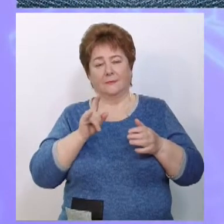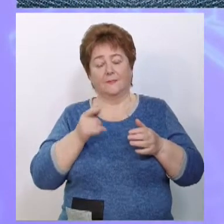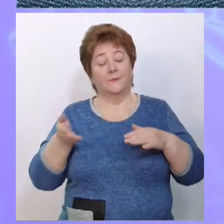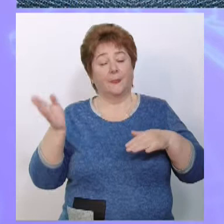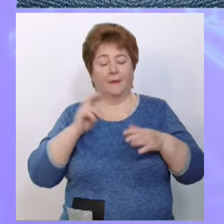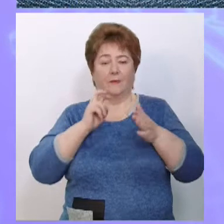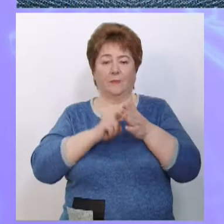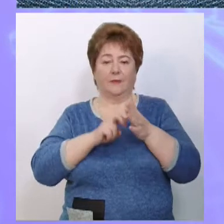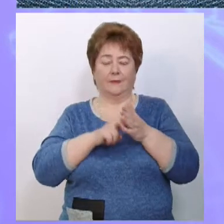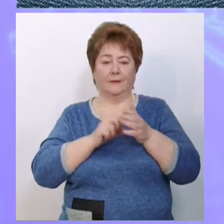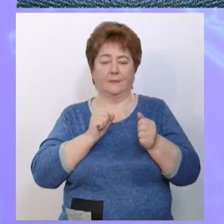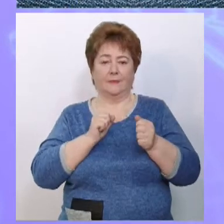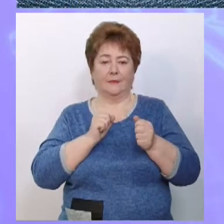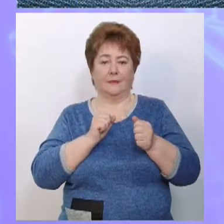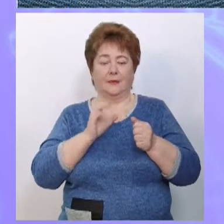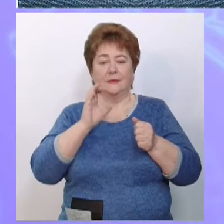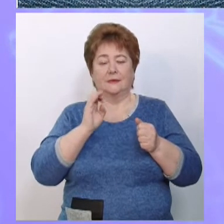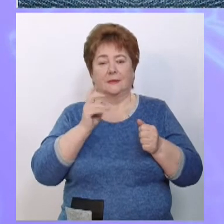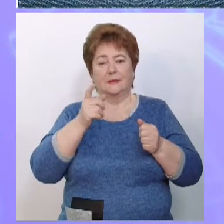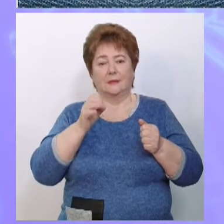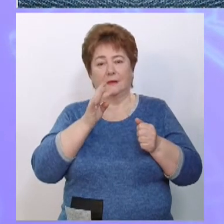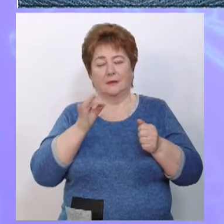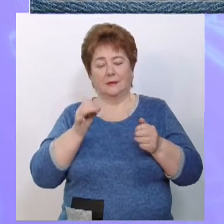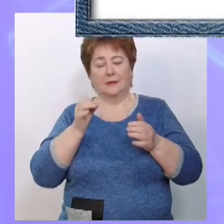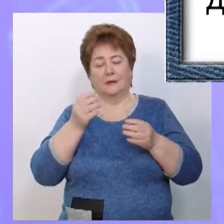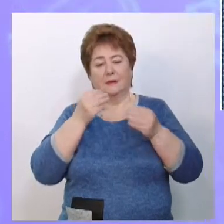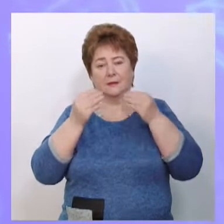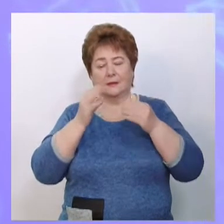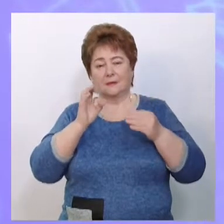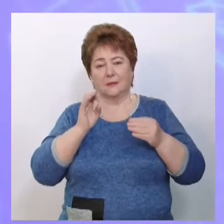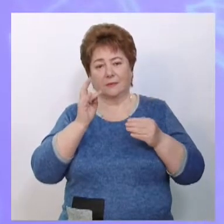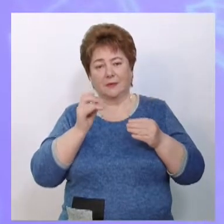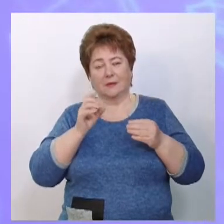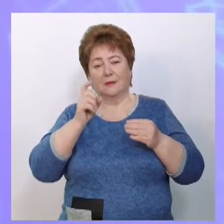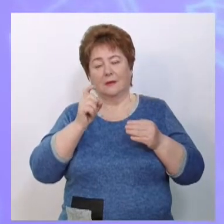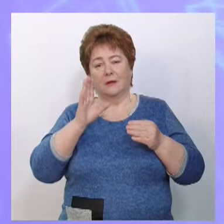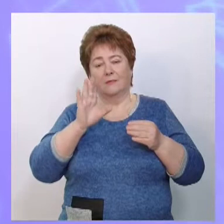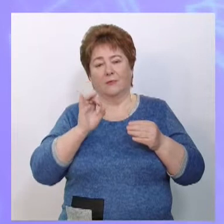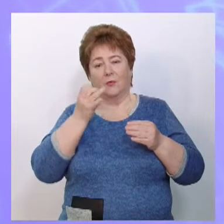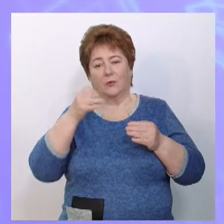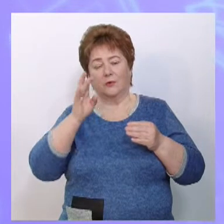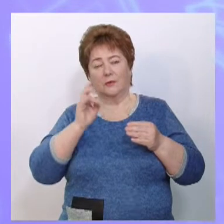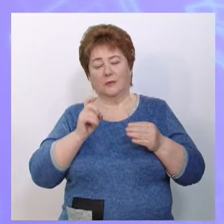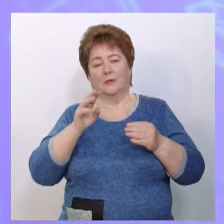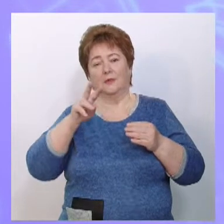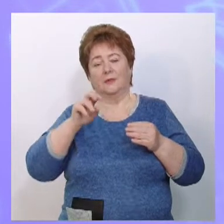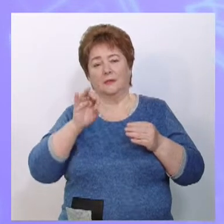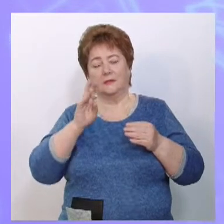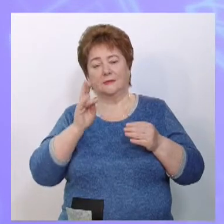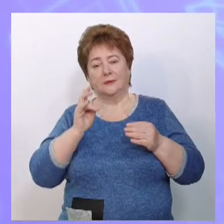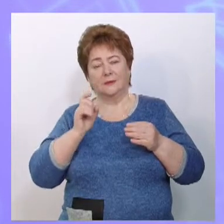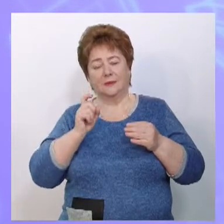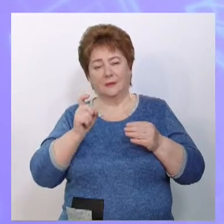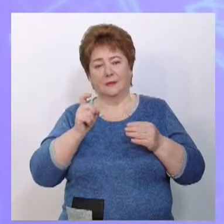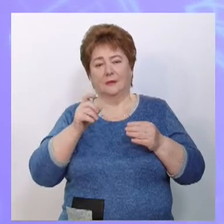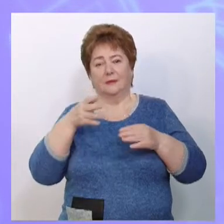Давайте проверим. Снегири едят семена хвойных и лиственных